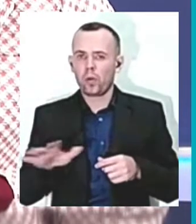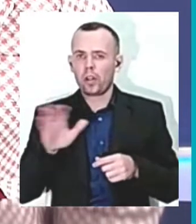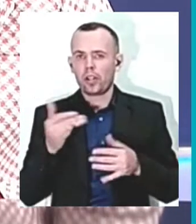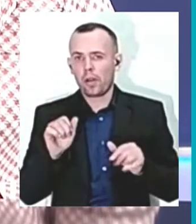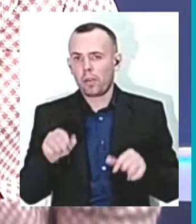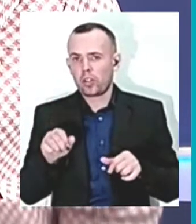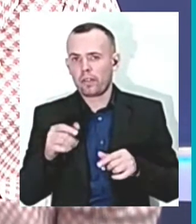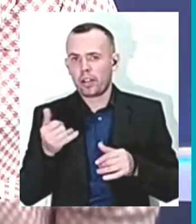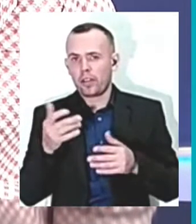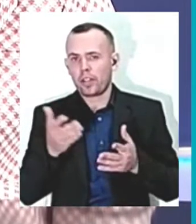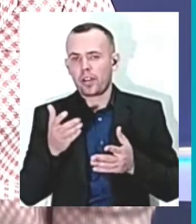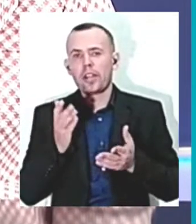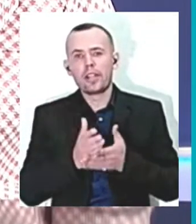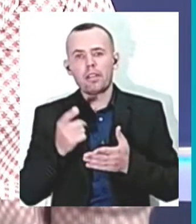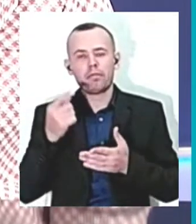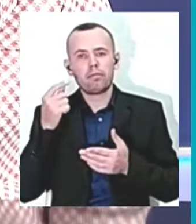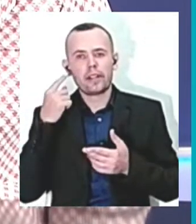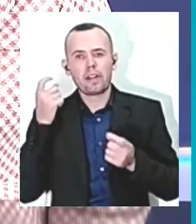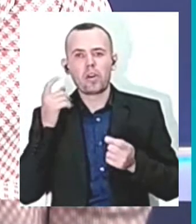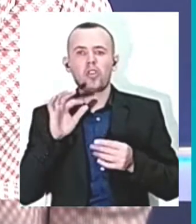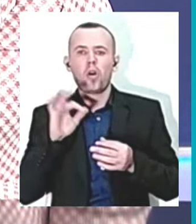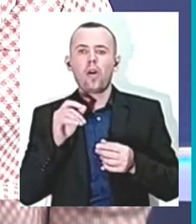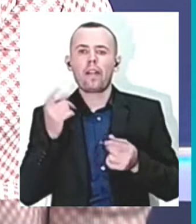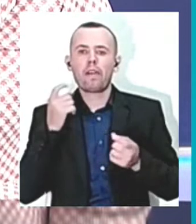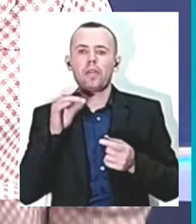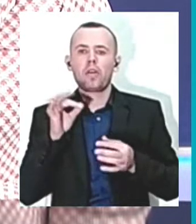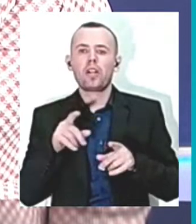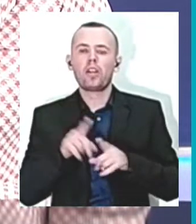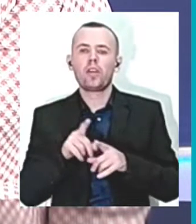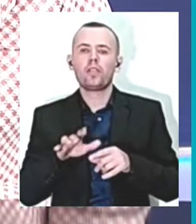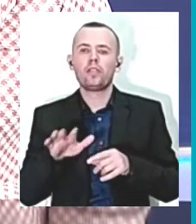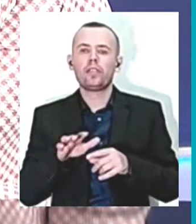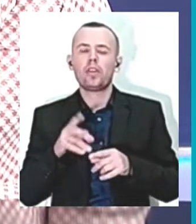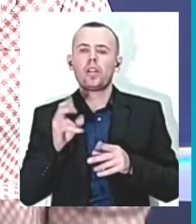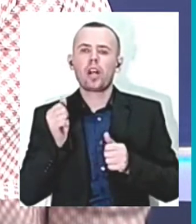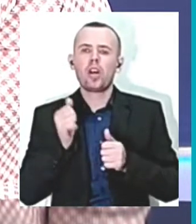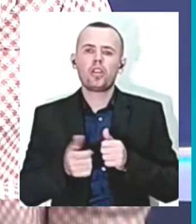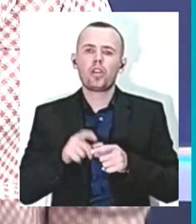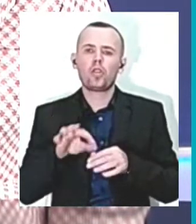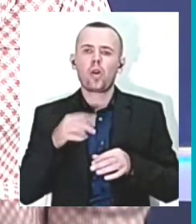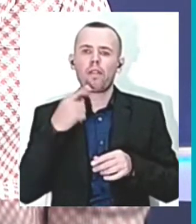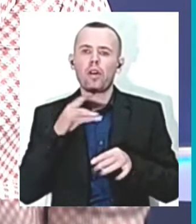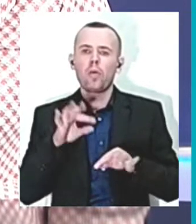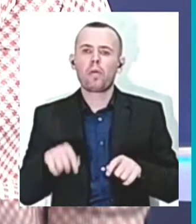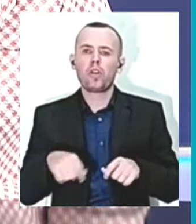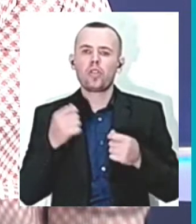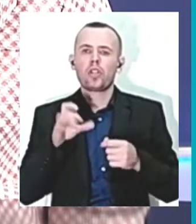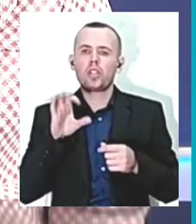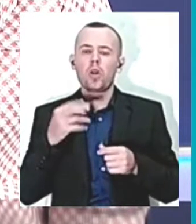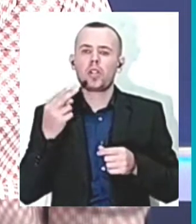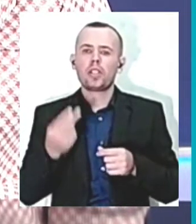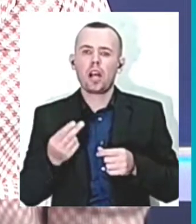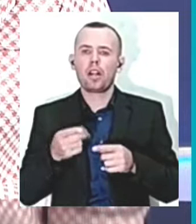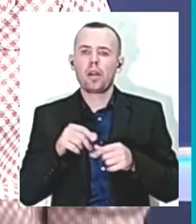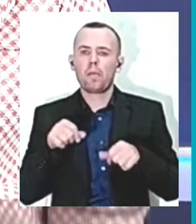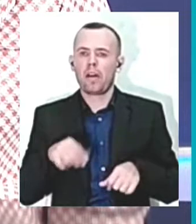вас є по півдню, якщо є інформація, також озвучте. Найчастіше люди говорять про порушення соціально-економічних прав в Україні. І це, до речі,